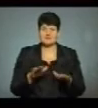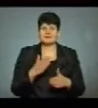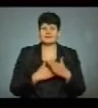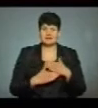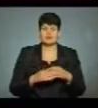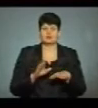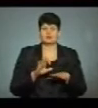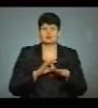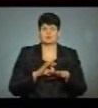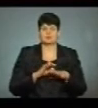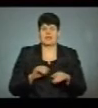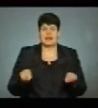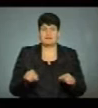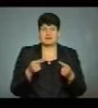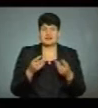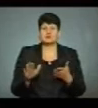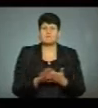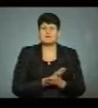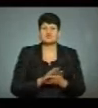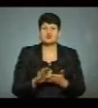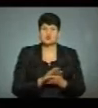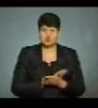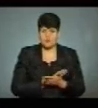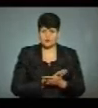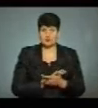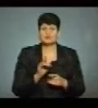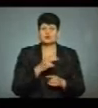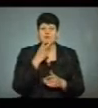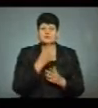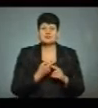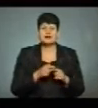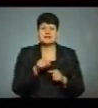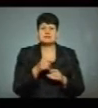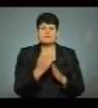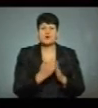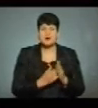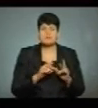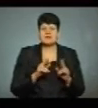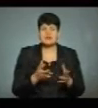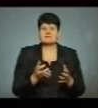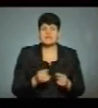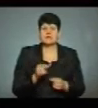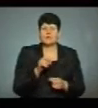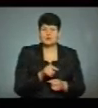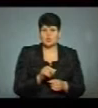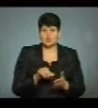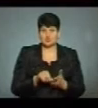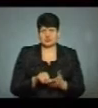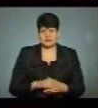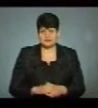інвалідністю проходитимуть реабілітацію безкоштовно. Що передбачає ця програма та як взяти в ній участь –